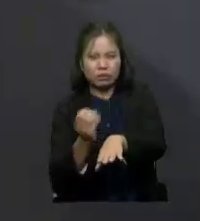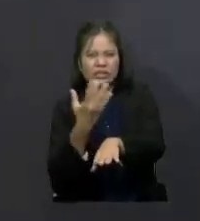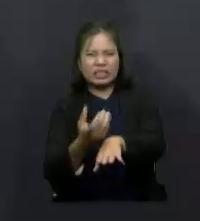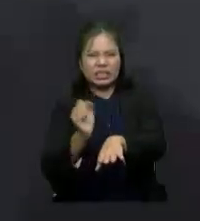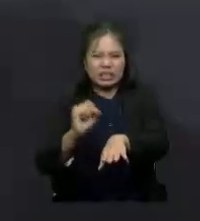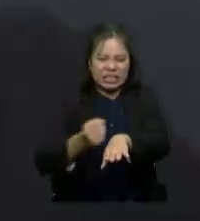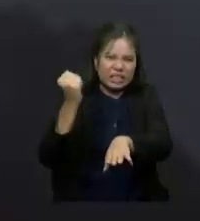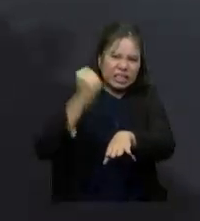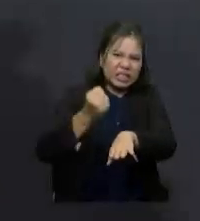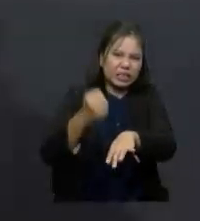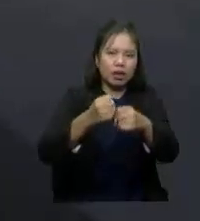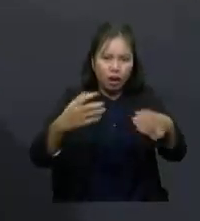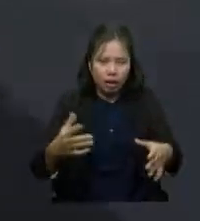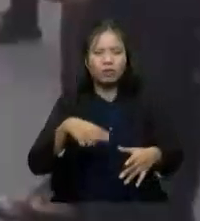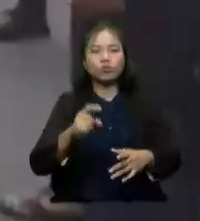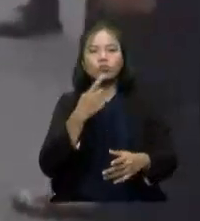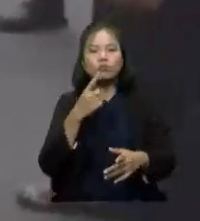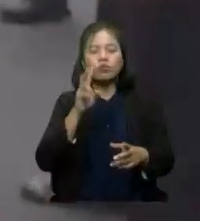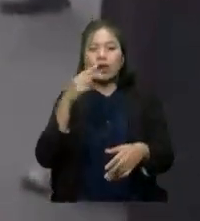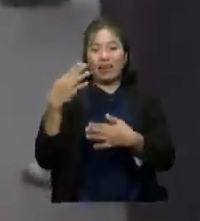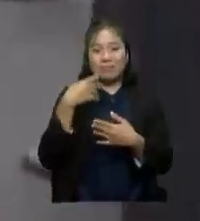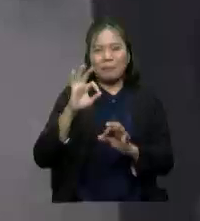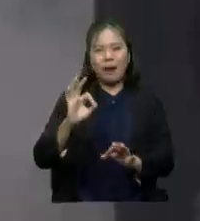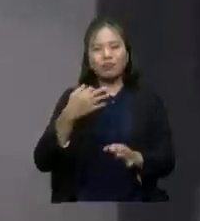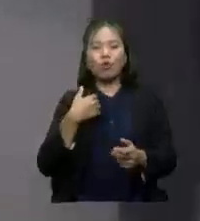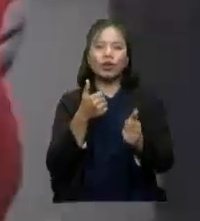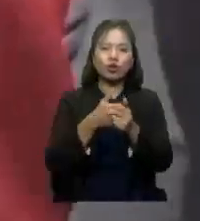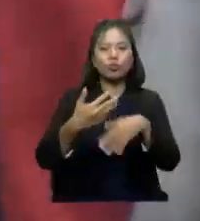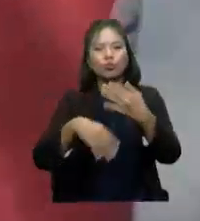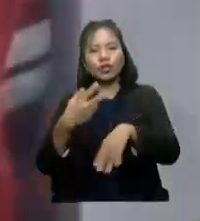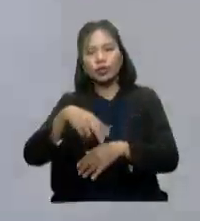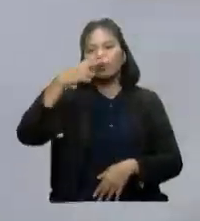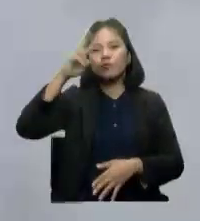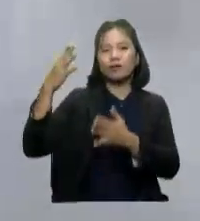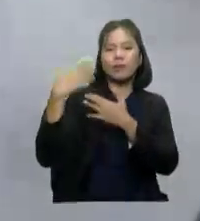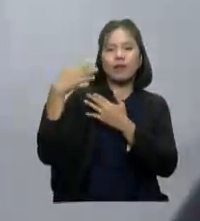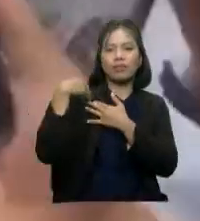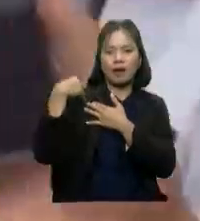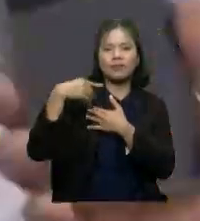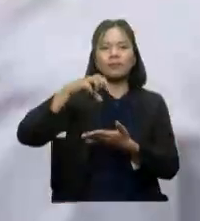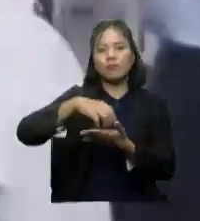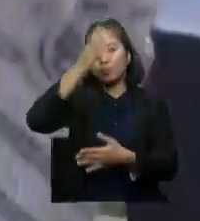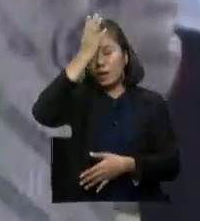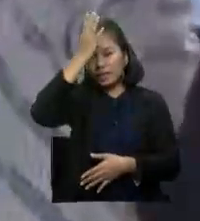Sri Purwati, kepala desa di Bengkulu Tengah, mengikuti prosesi pengambilan sumpah jabatan sebagai kades di